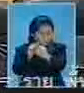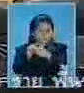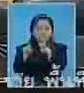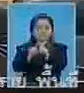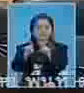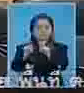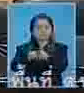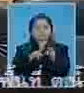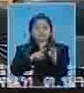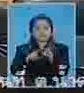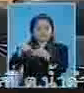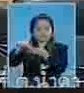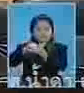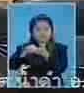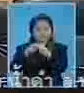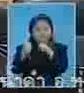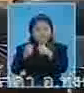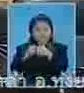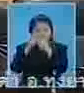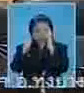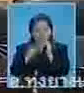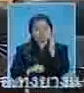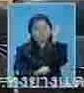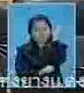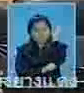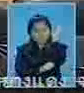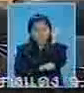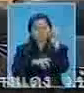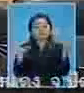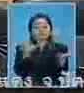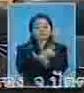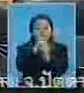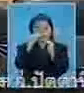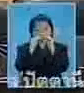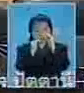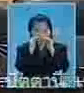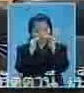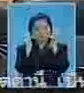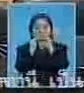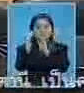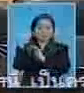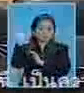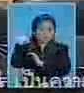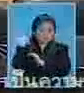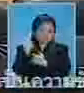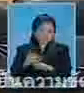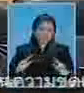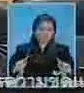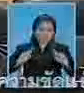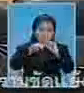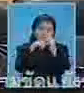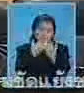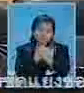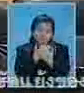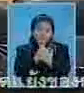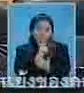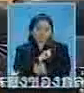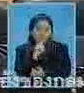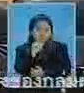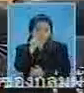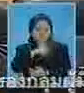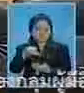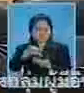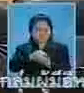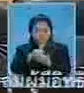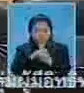ประสงค์เดียวก็คือการแก้ไขปัญหาความยากจนและความเหลื่อมล้ำในส่วนของบทบาทของกระทรวงการคลังในการแก้ไขปัญหา